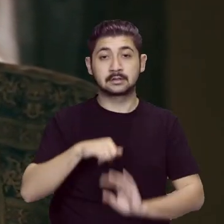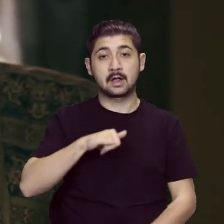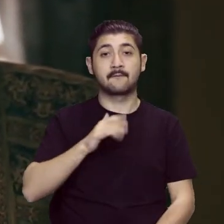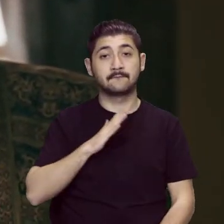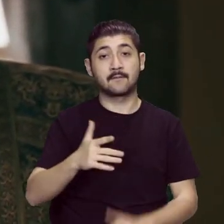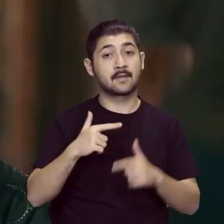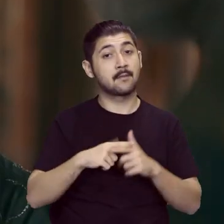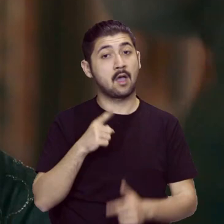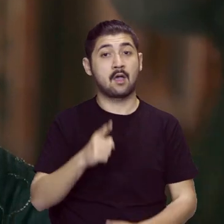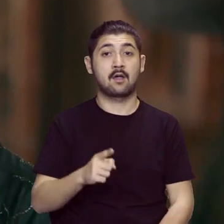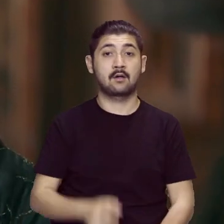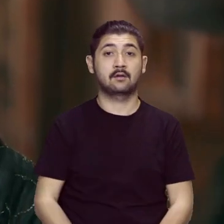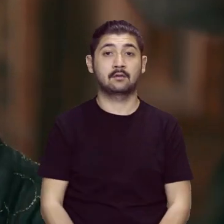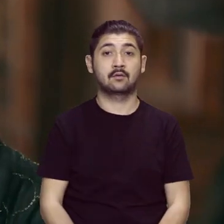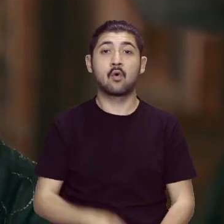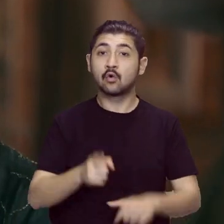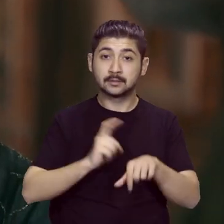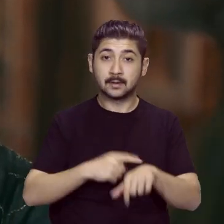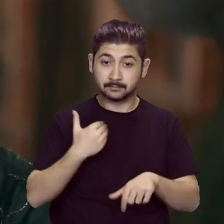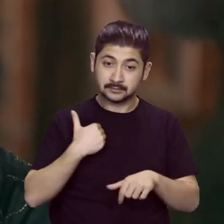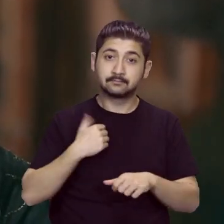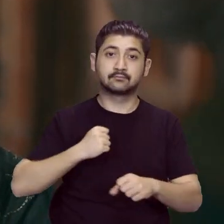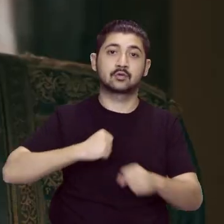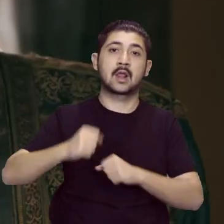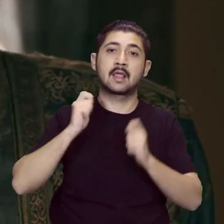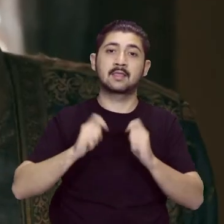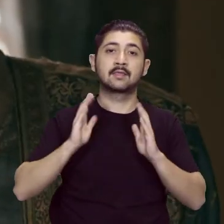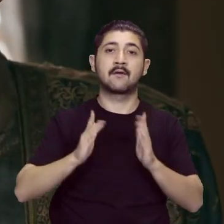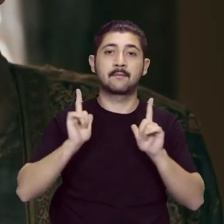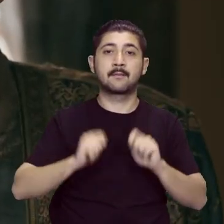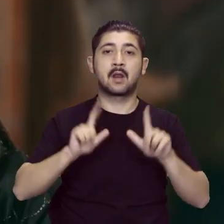Fatma. O vakit bize düşen direnmektir.